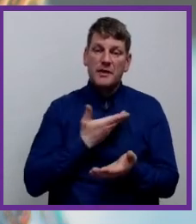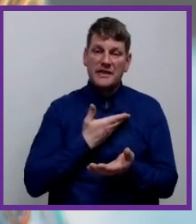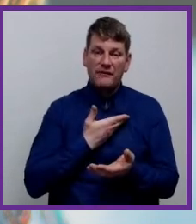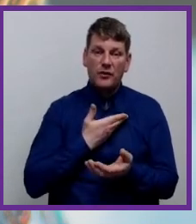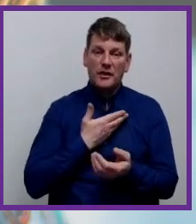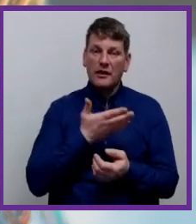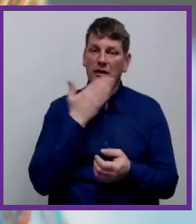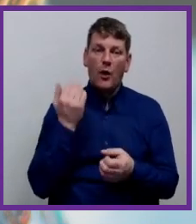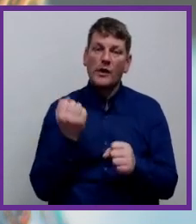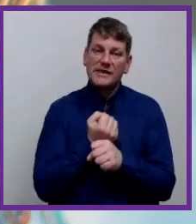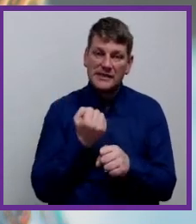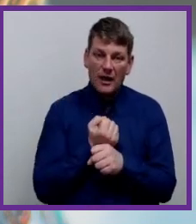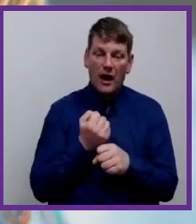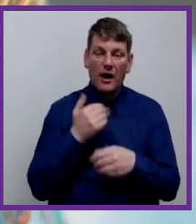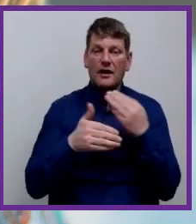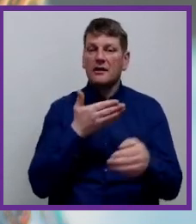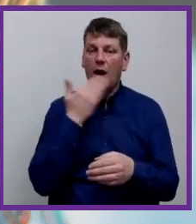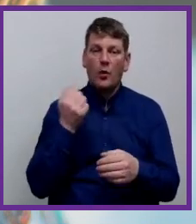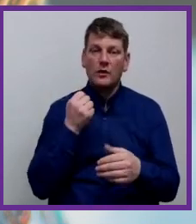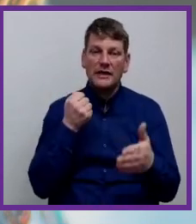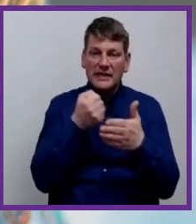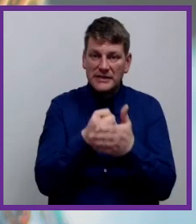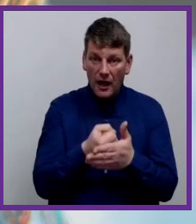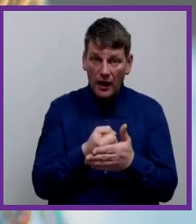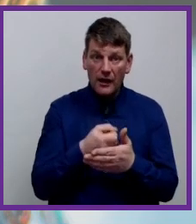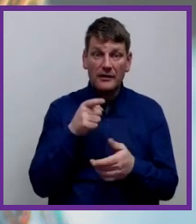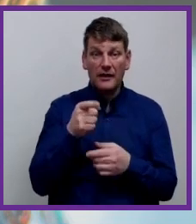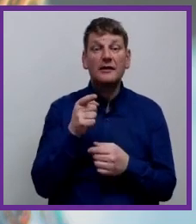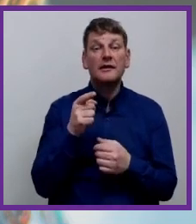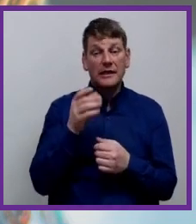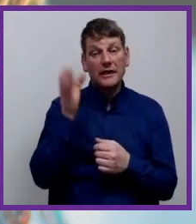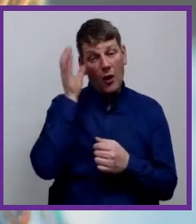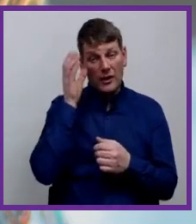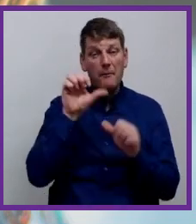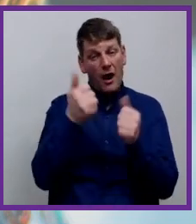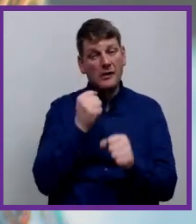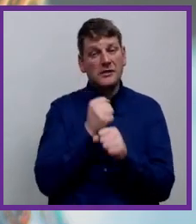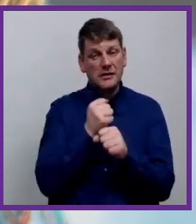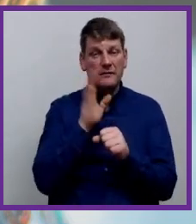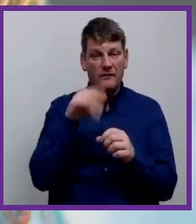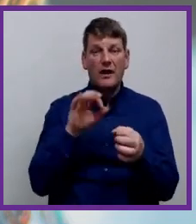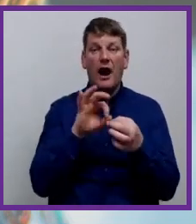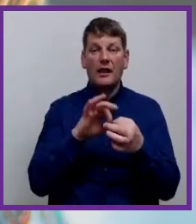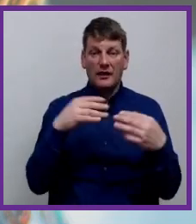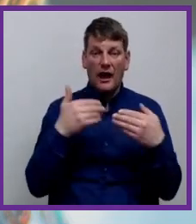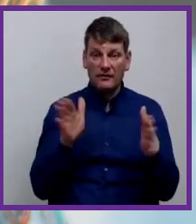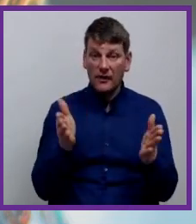tad izstrādāt, nav ar viņu tikt galā, tad teorētiski mākslas darbs var atraisīt, bet tikpat ļoti var atraisīt